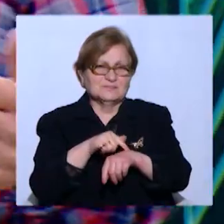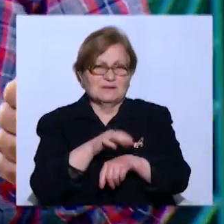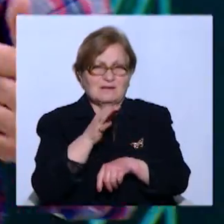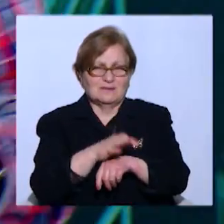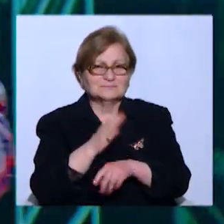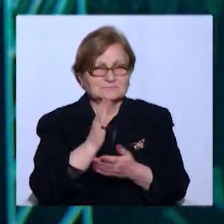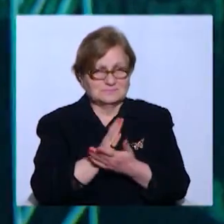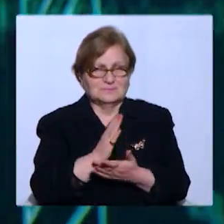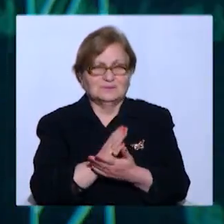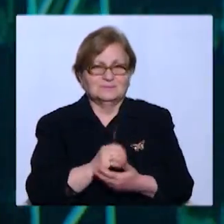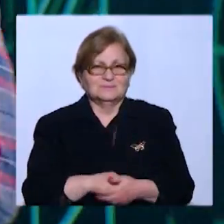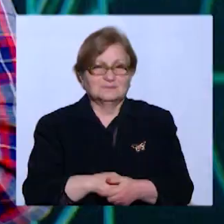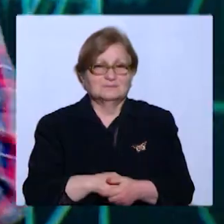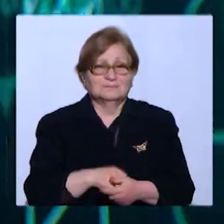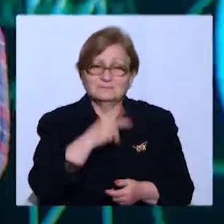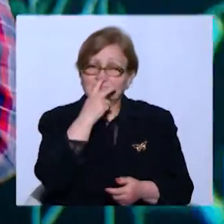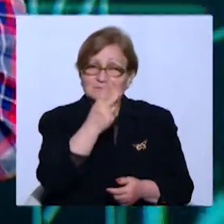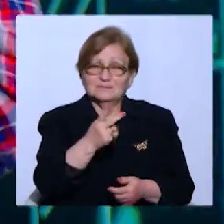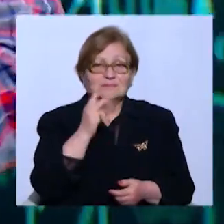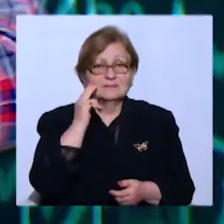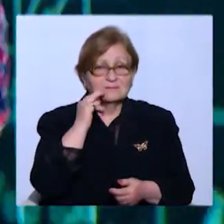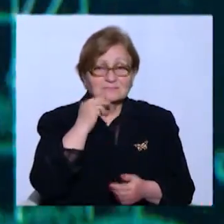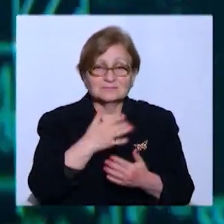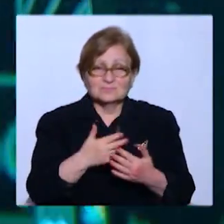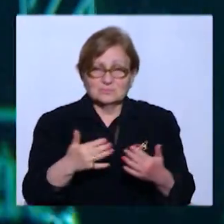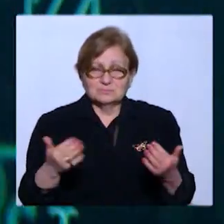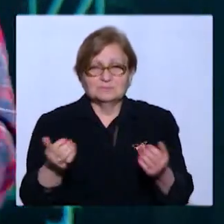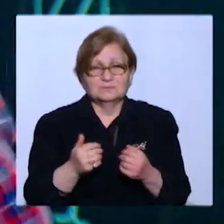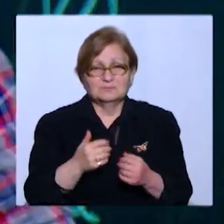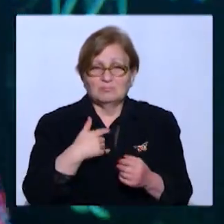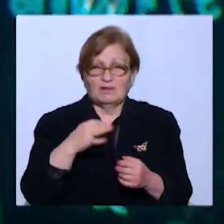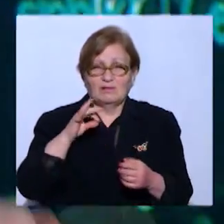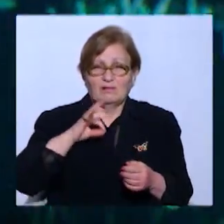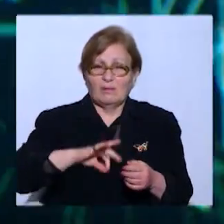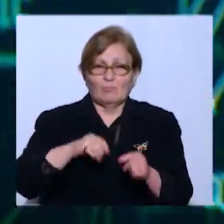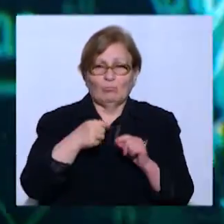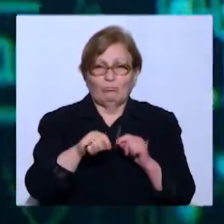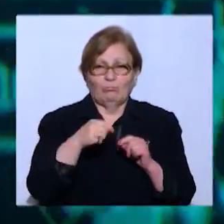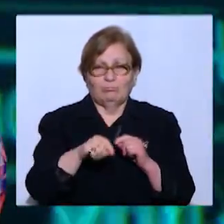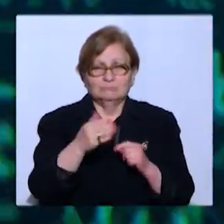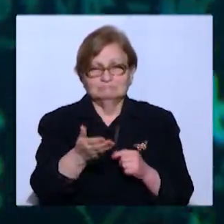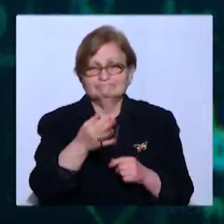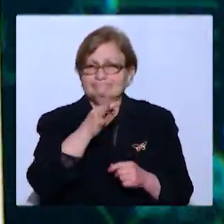საათზე ხდება. დიახ, აი ეს ჩვენი რიცხვები. როგორ გამომადგა მე